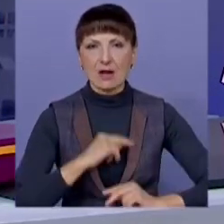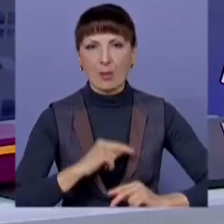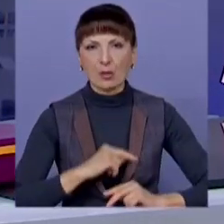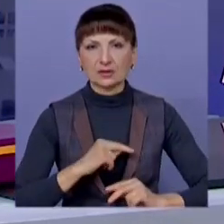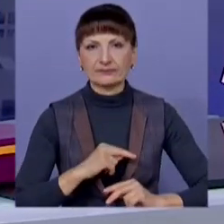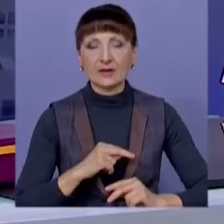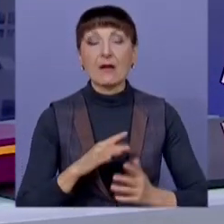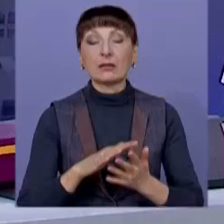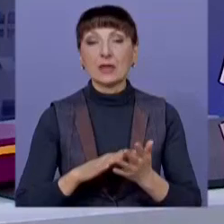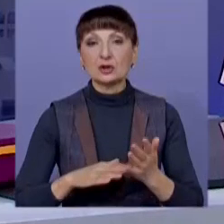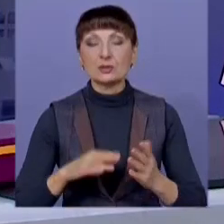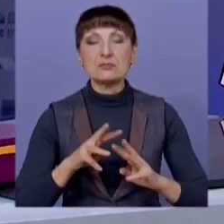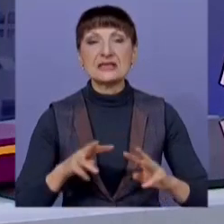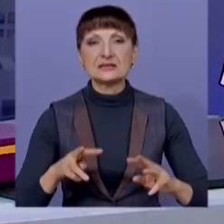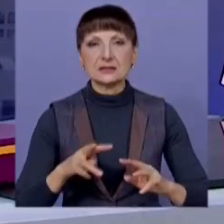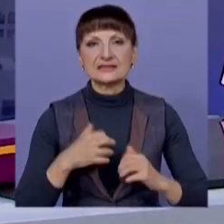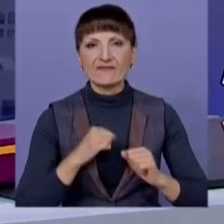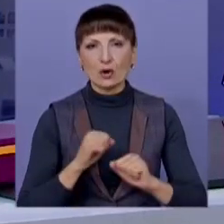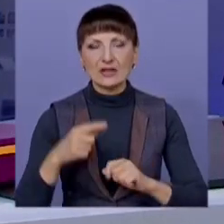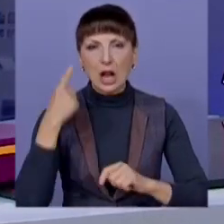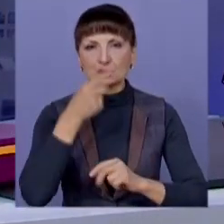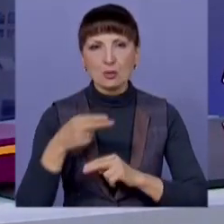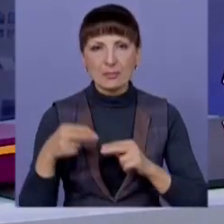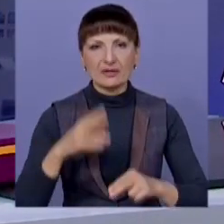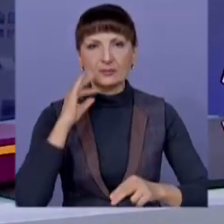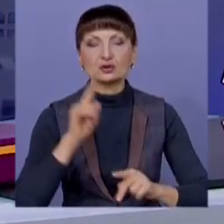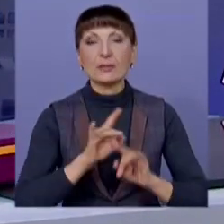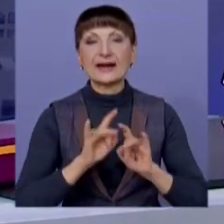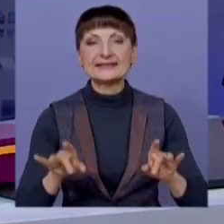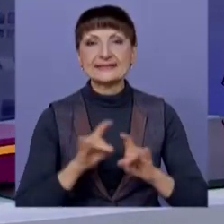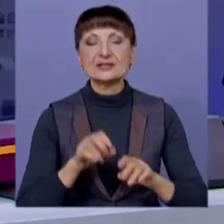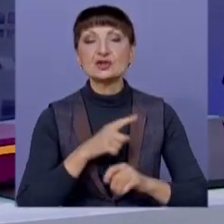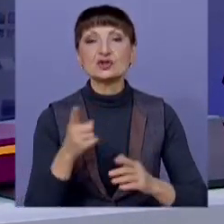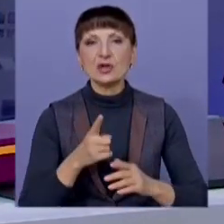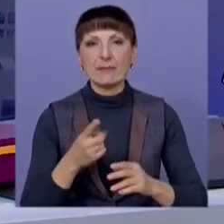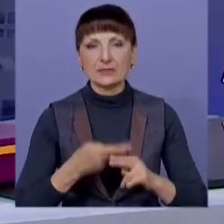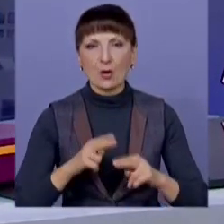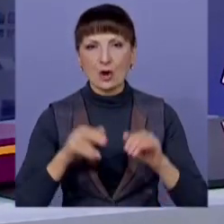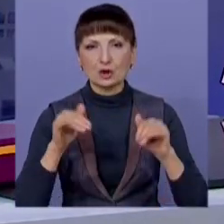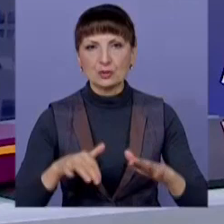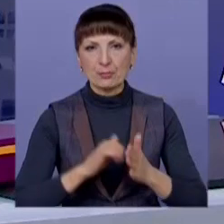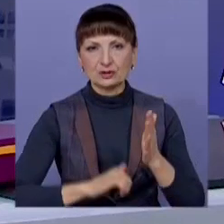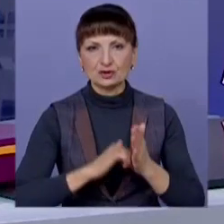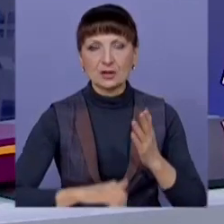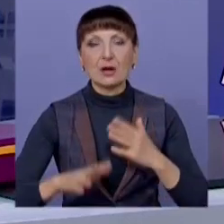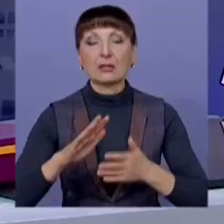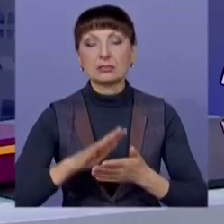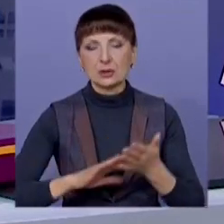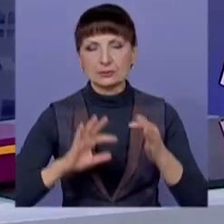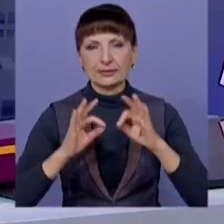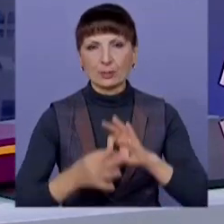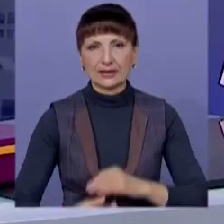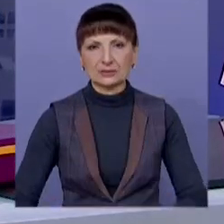вот, Ильжан Биртанов лично прибыл в Алматы, чтобы разъяснить, чем продиктовано такое решение. Все подробности у Рамины